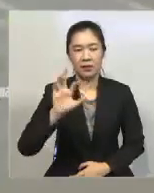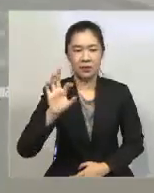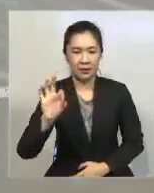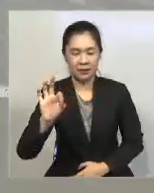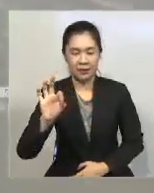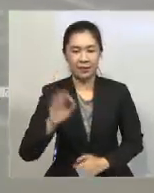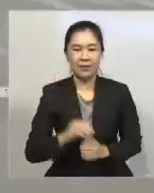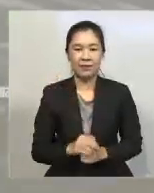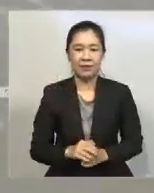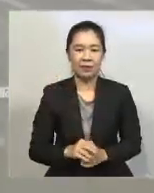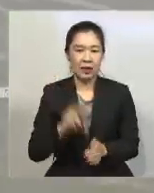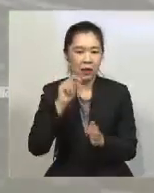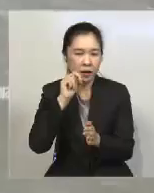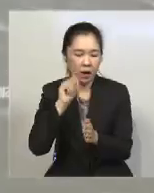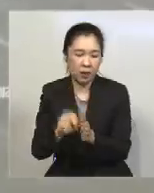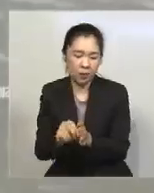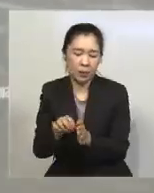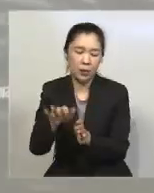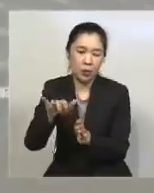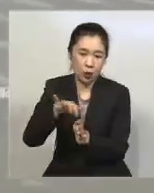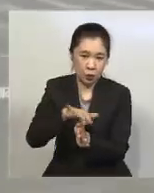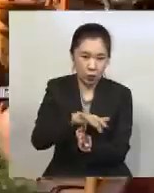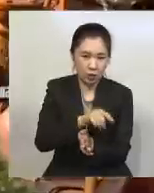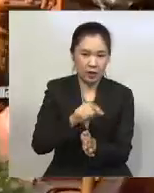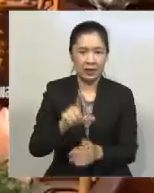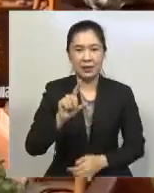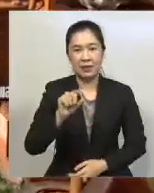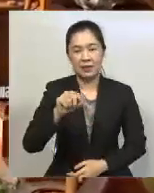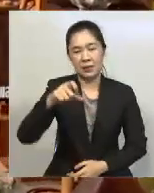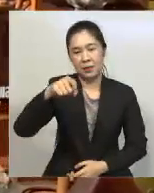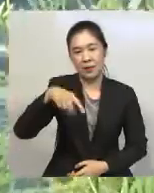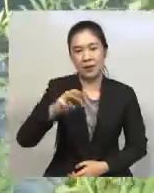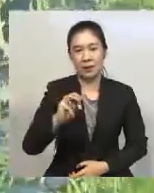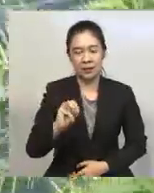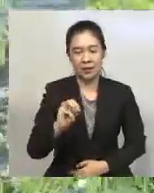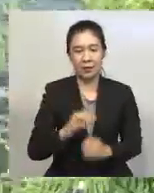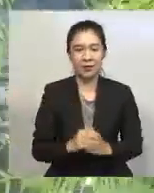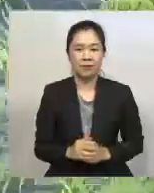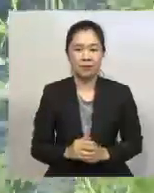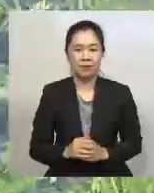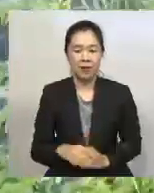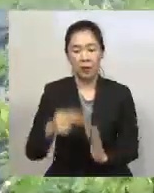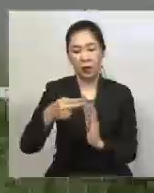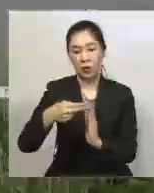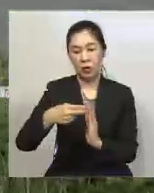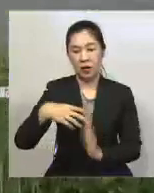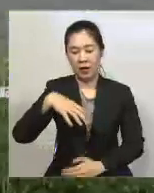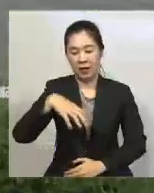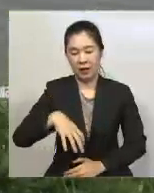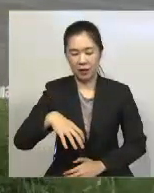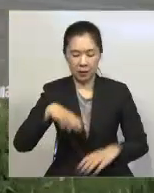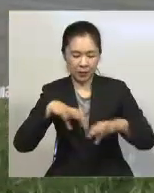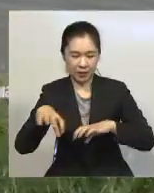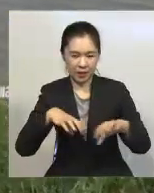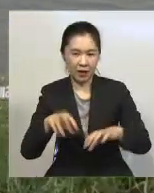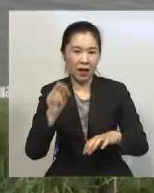110.39 นะคะก็มีน้ำที่ลดสปิลเวย์ออกมาประมาณ20เซนติเมตรทางชลประทานหนองคายค่ะก็เข้าไปบริห